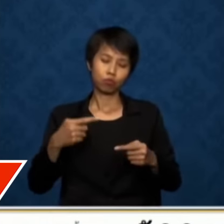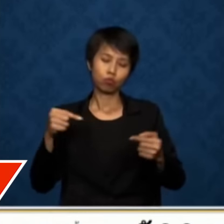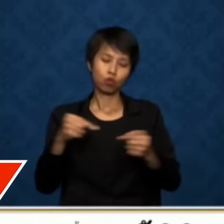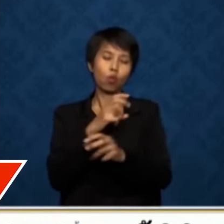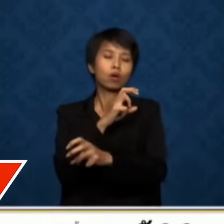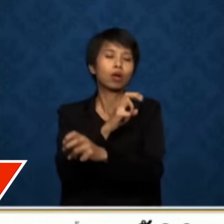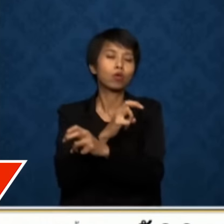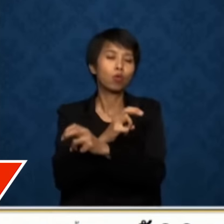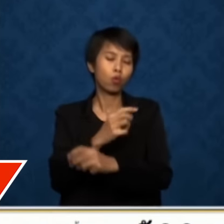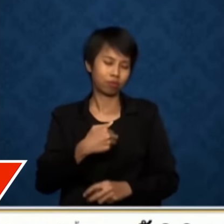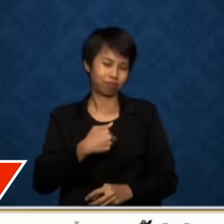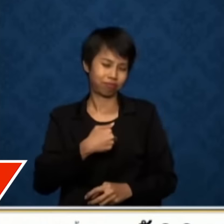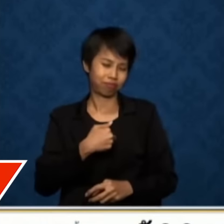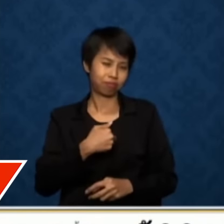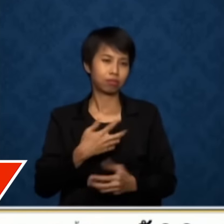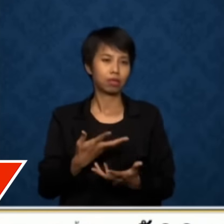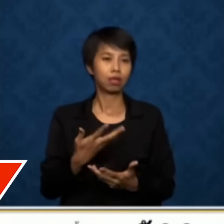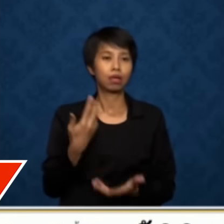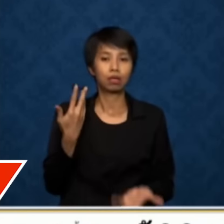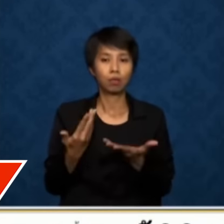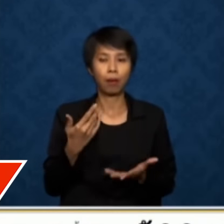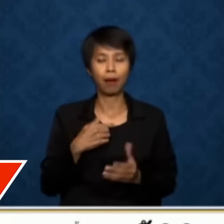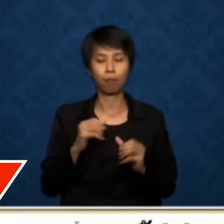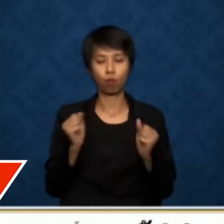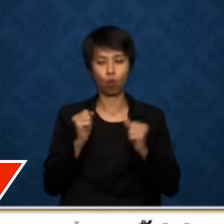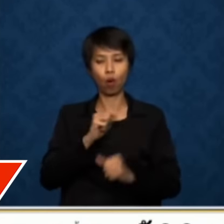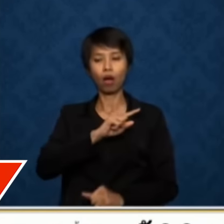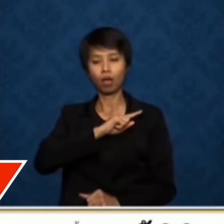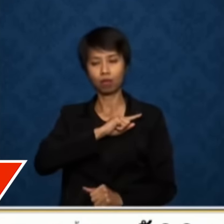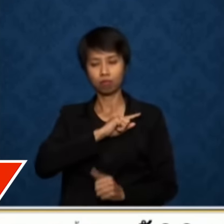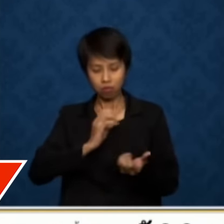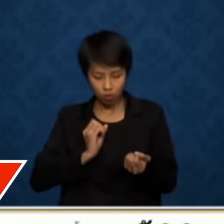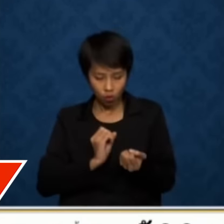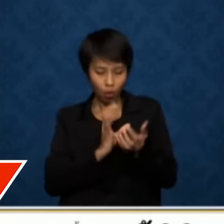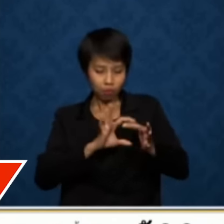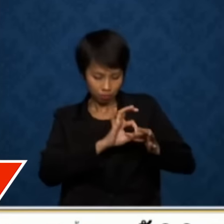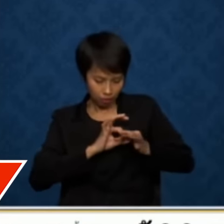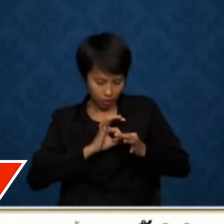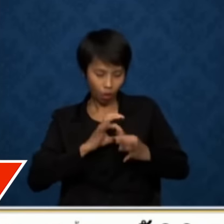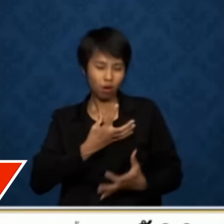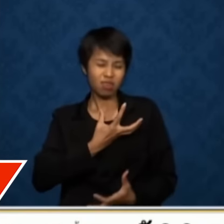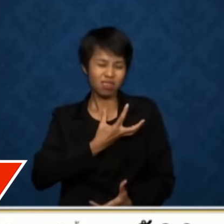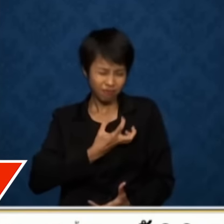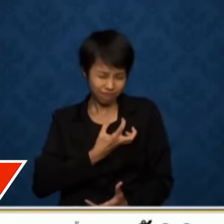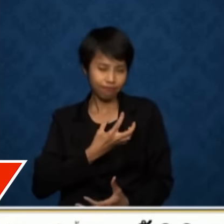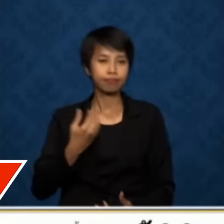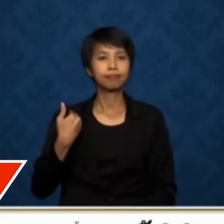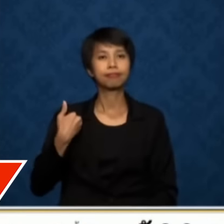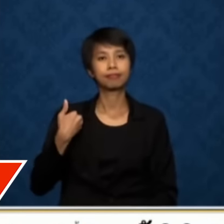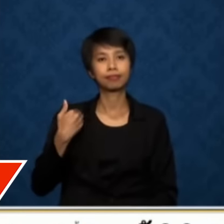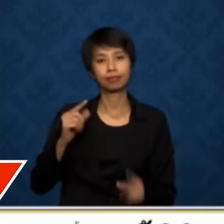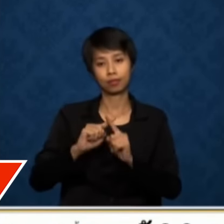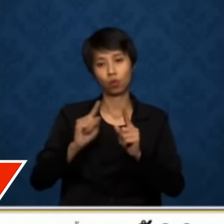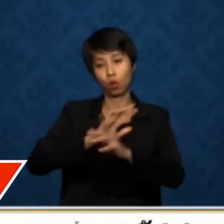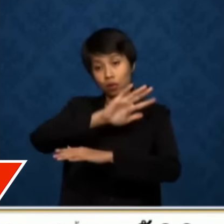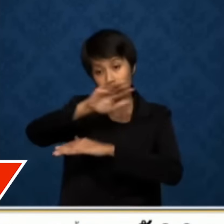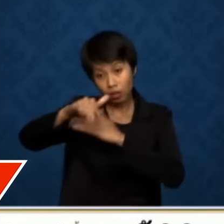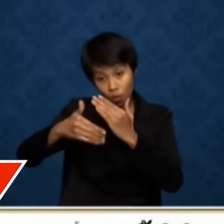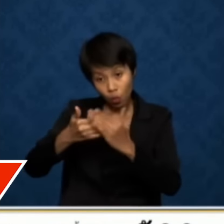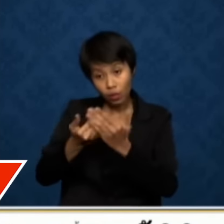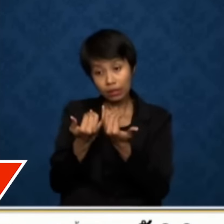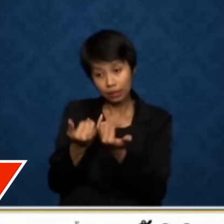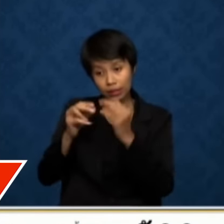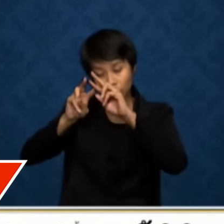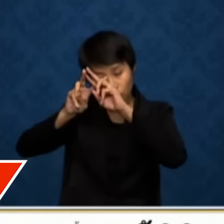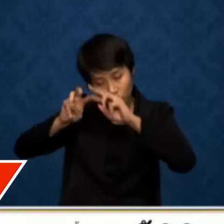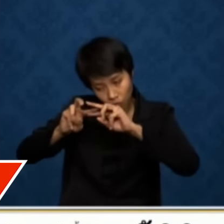ดๆหน่อยๆหรือแม้แต่อาการแพนิคก็สามารถทำให้เจ็บแน่นหน้าอกได้ท่านประธานแต่ทั้งหมดทั้งมวลจากการวินิจฉัยแยกโรคหรือว่